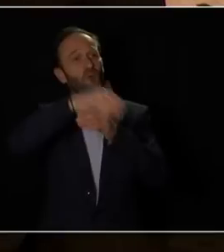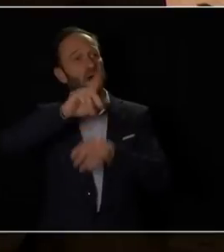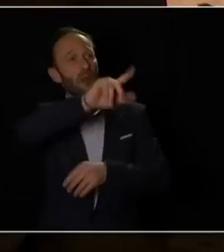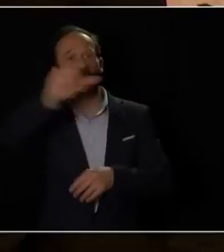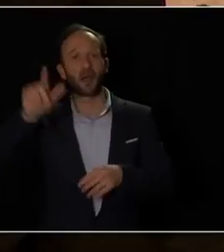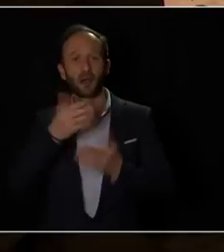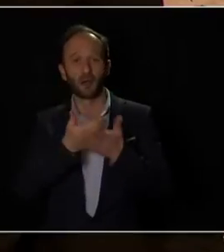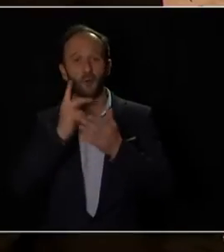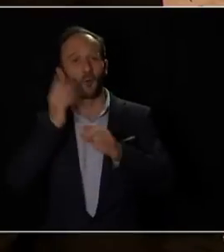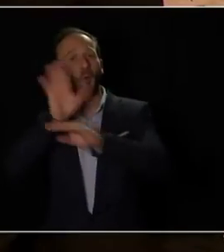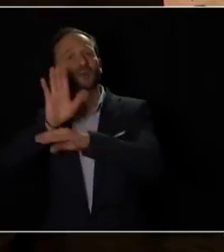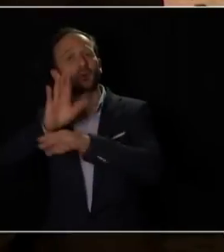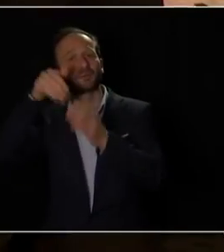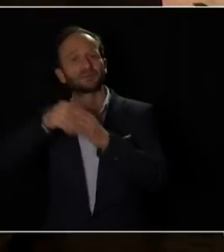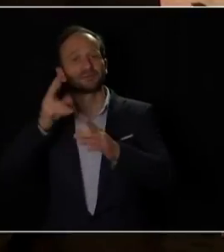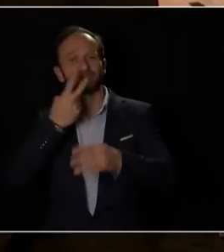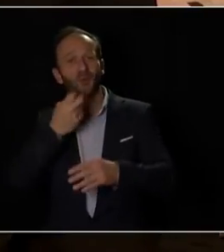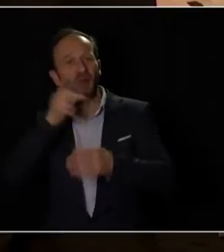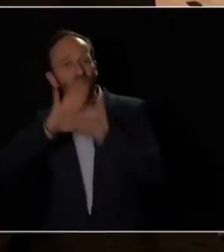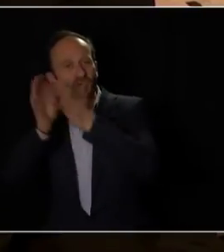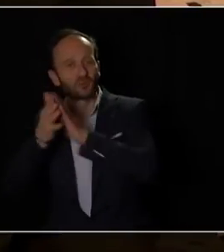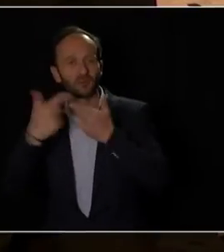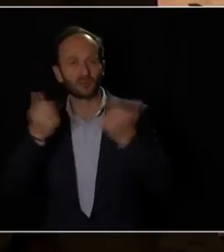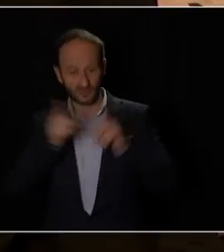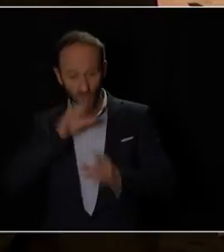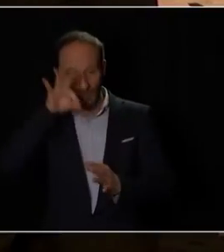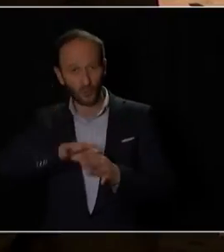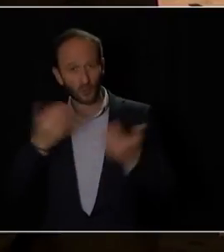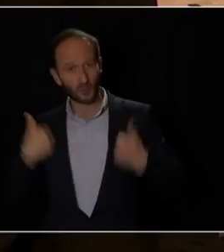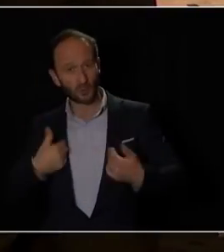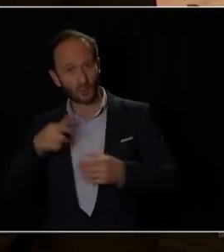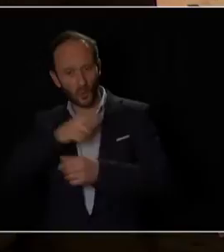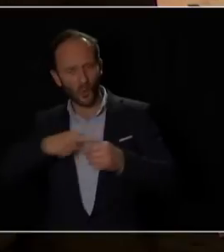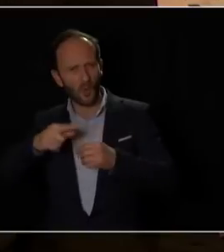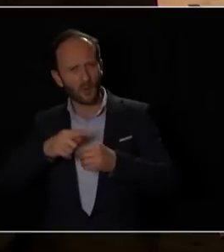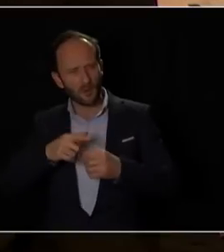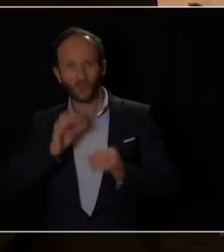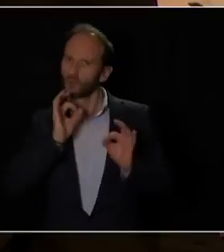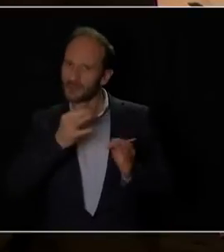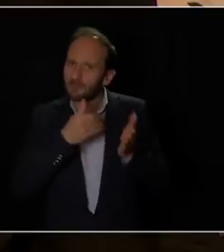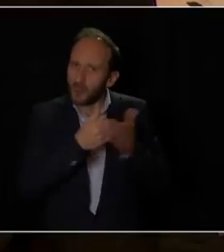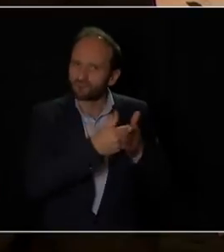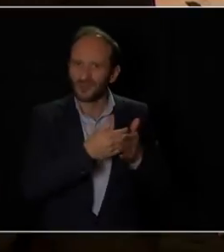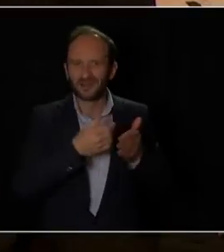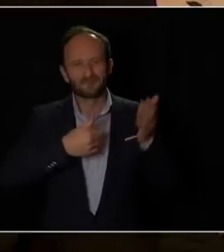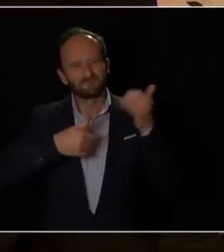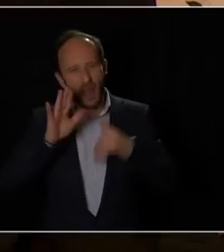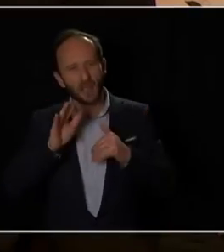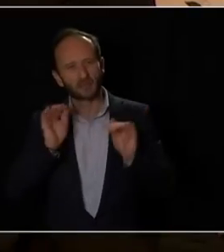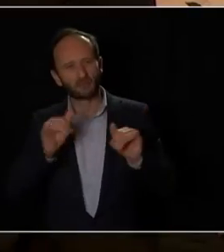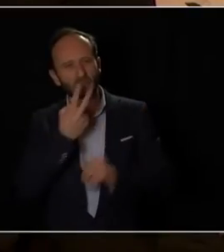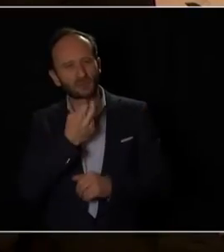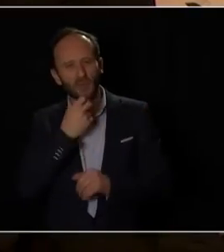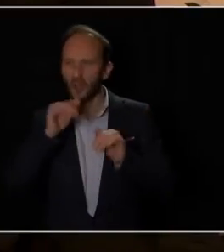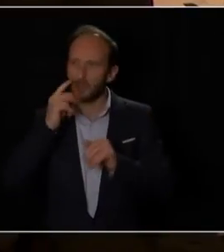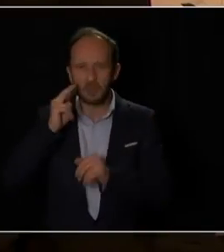élus locaux. Mais je crois qu'il faut voir plus que cela. Il faut y voir une appréciation positive portée sur les équipes que